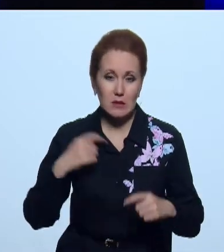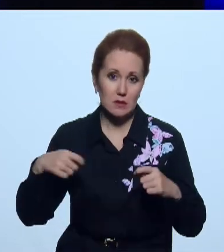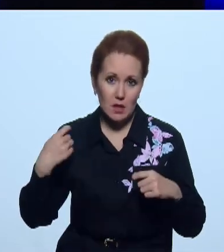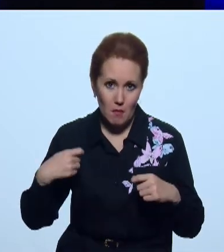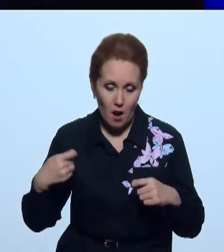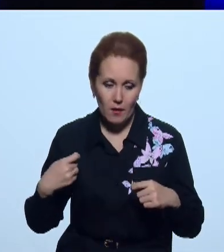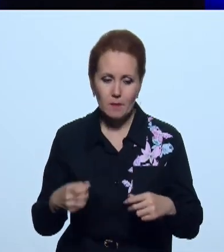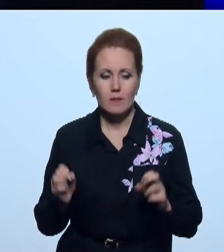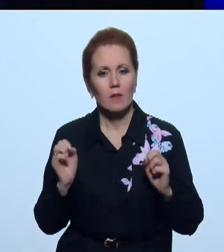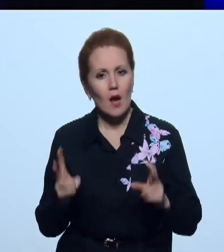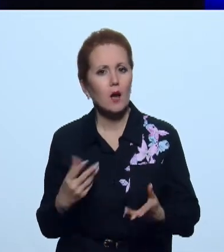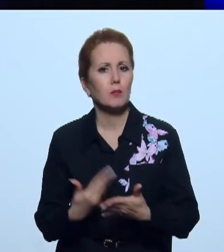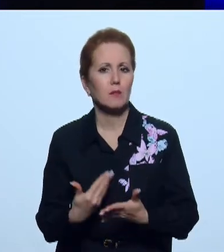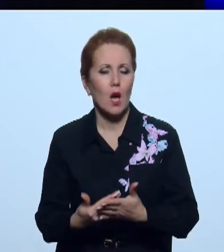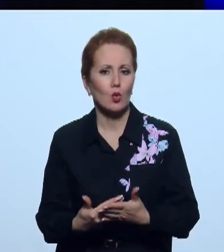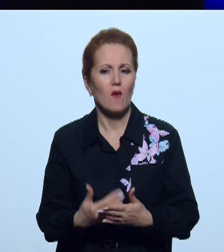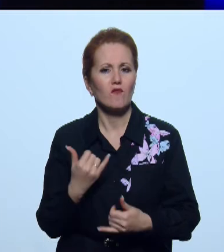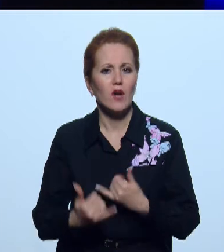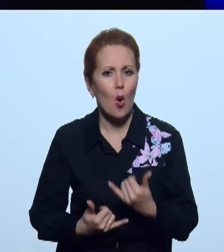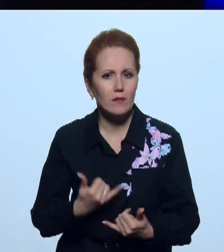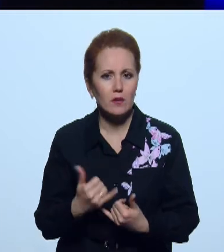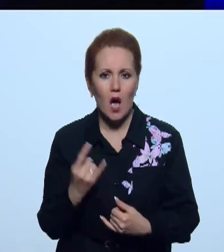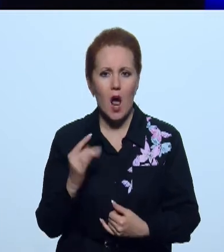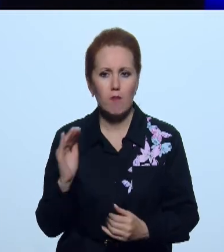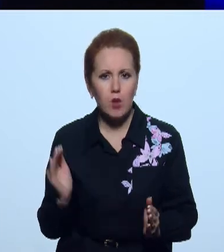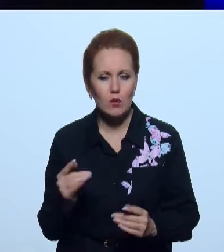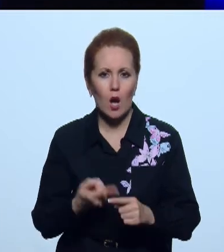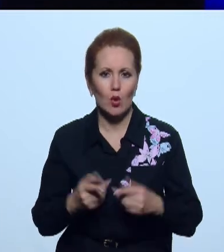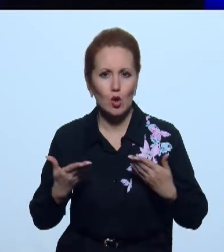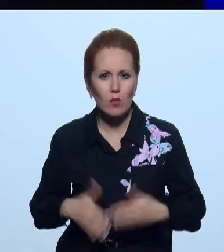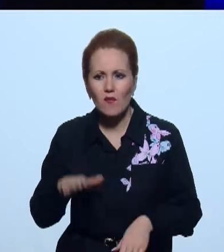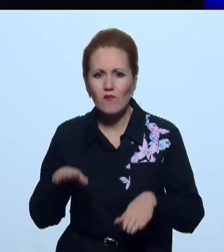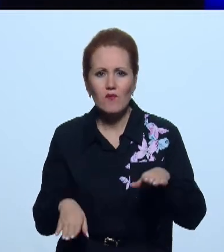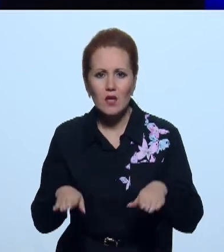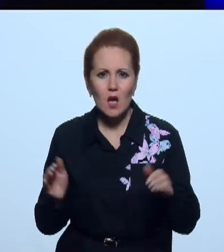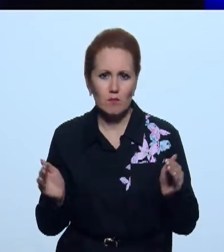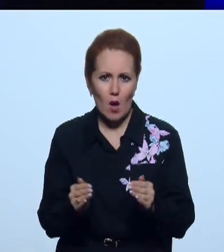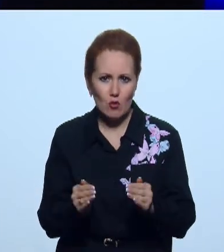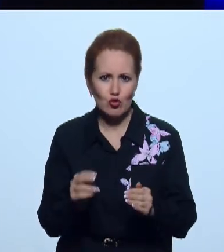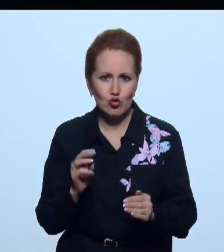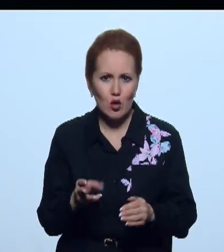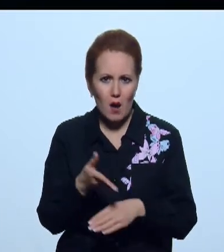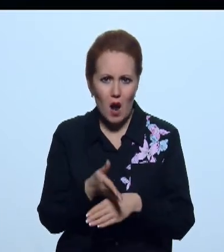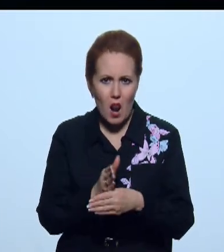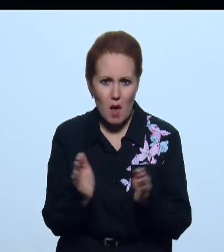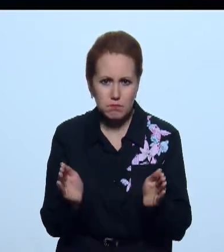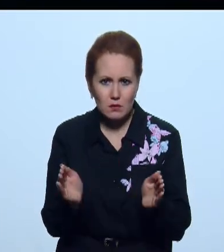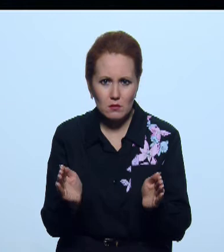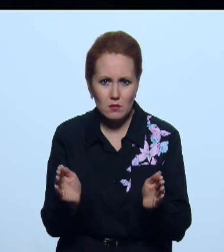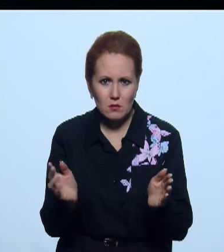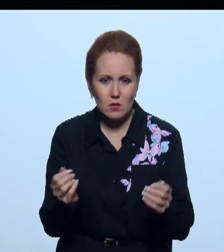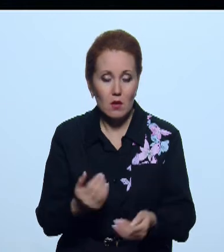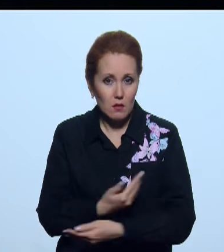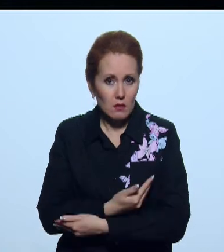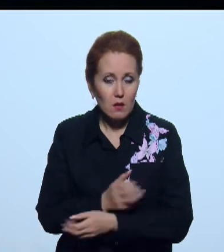снимали, как, к примеру, выходить ребенка, который родился с весом меньше, чем буханка хлеба. Вот эта программа